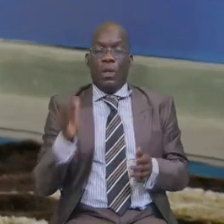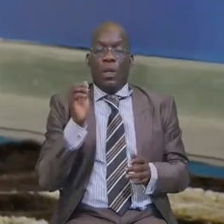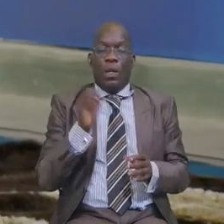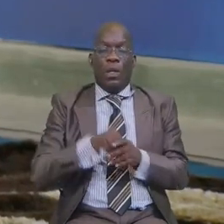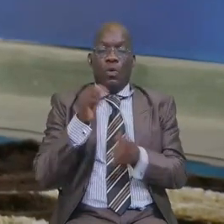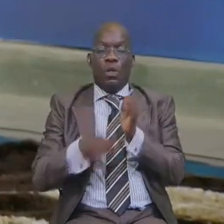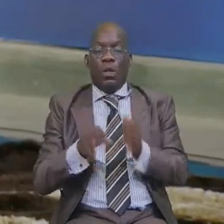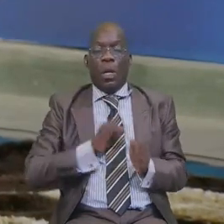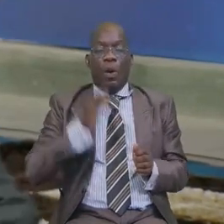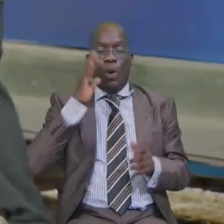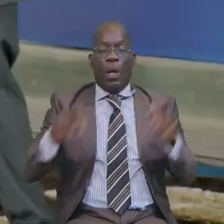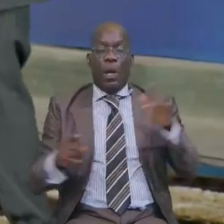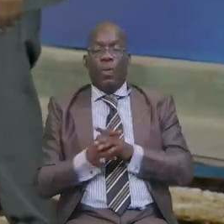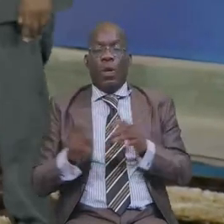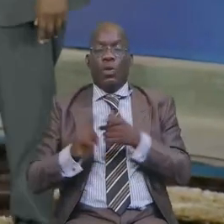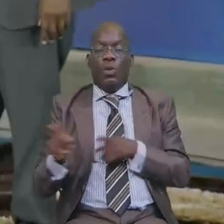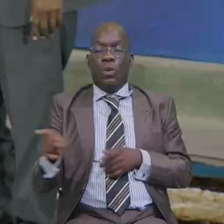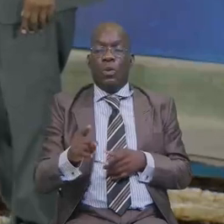le verset 17, il dit,